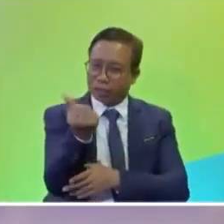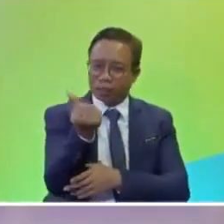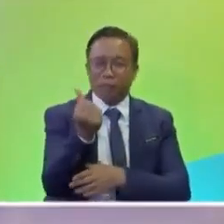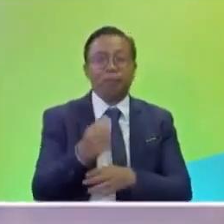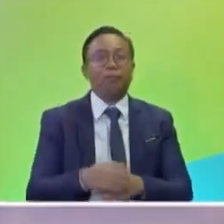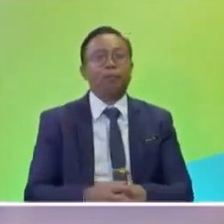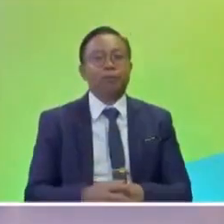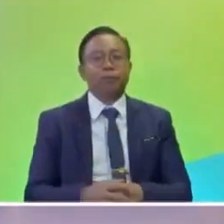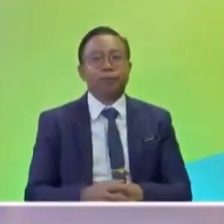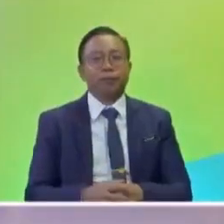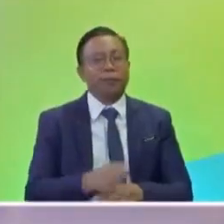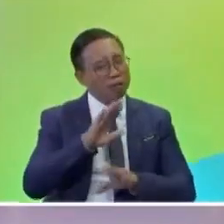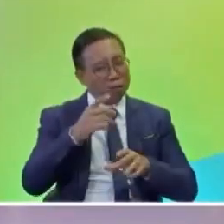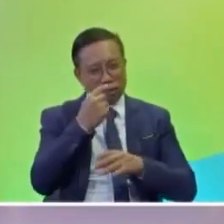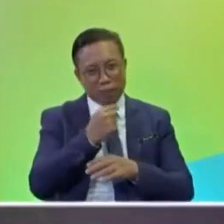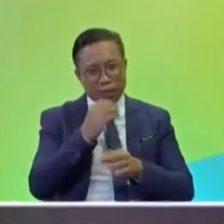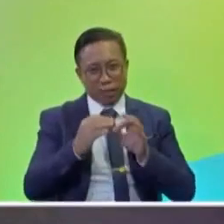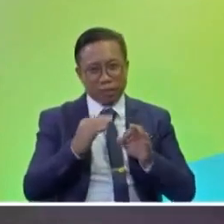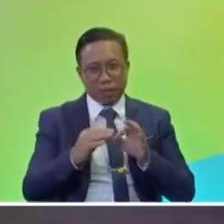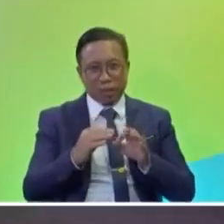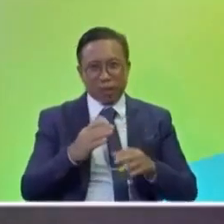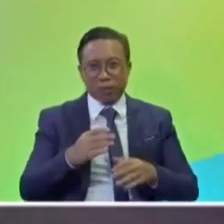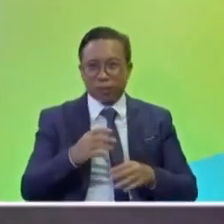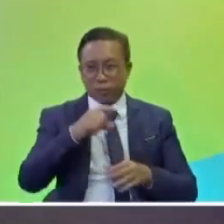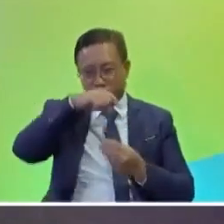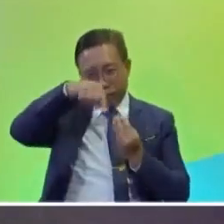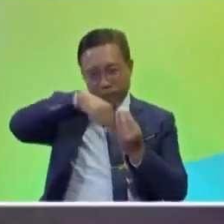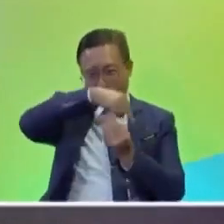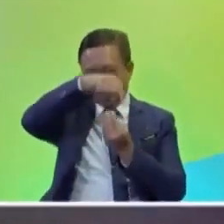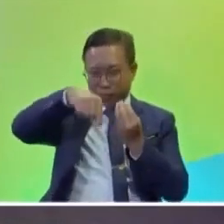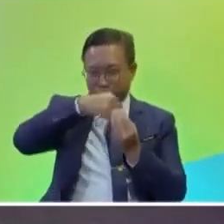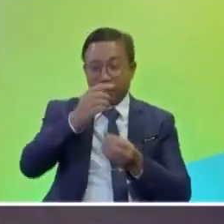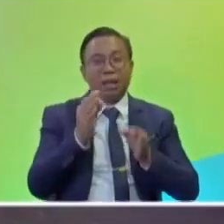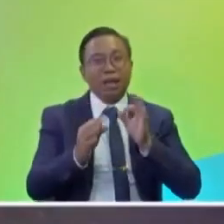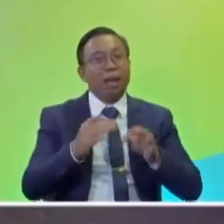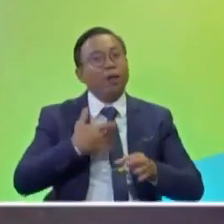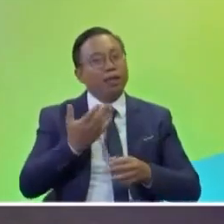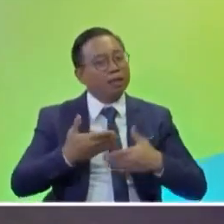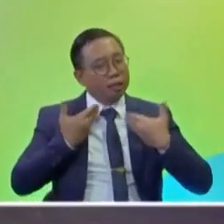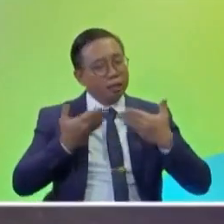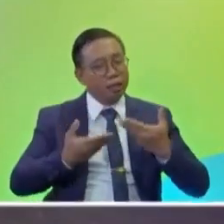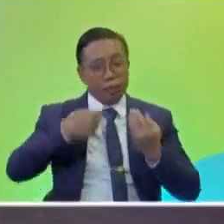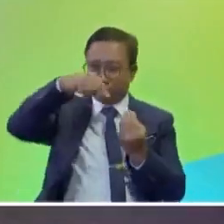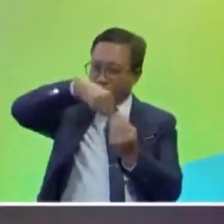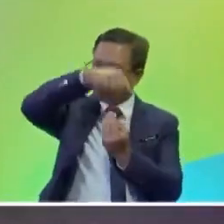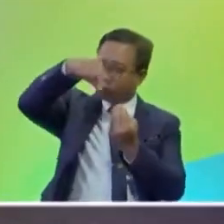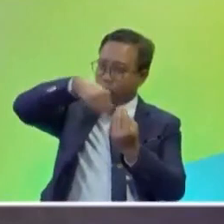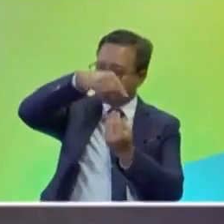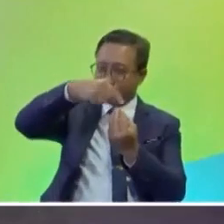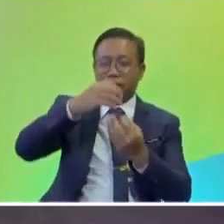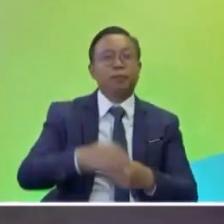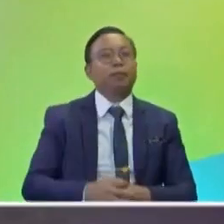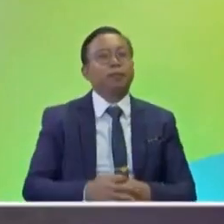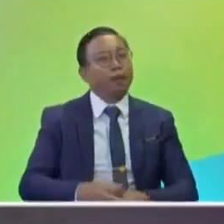jari. Jangan sedih. Kalau rasa gembira pusing-pusing. Okey. Kalau rasa gembira